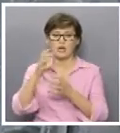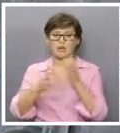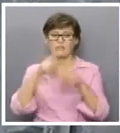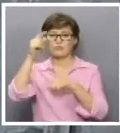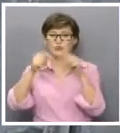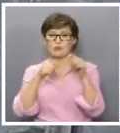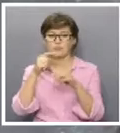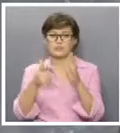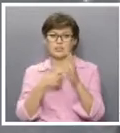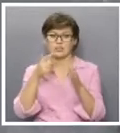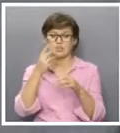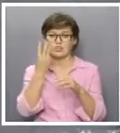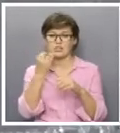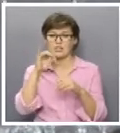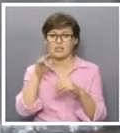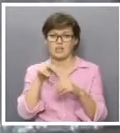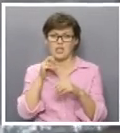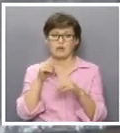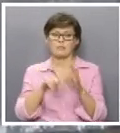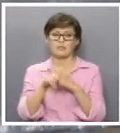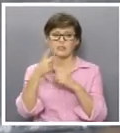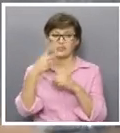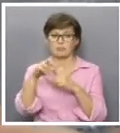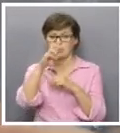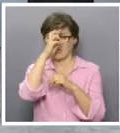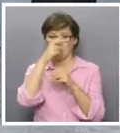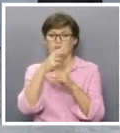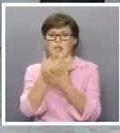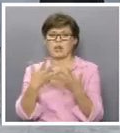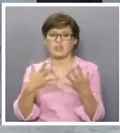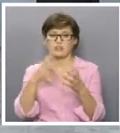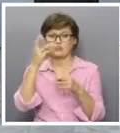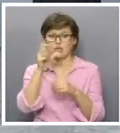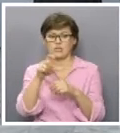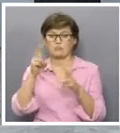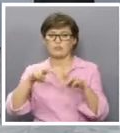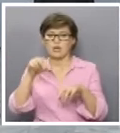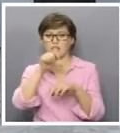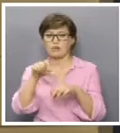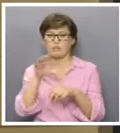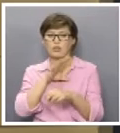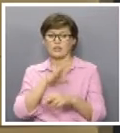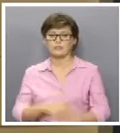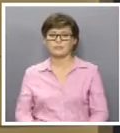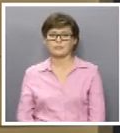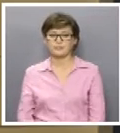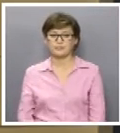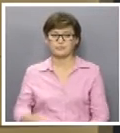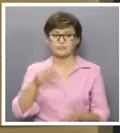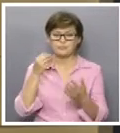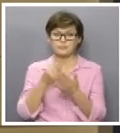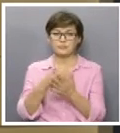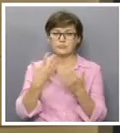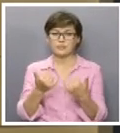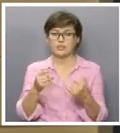форумы 7 шілдеде басталады. Оған әлемнің 20 елінен 300-ден астам сарапшы келеді деп күтілуде. Қымбатшылық тағы